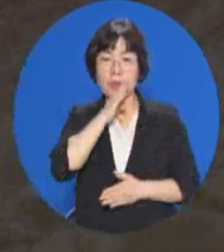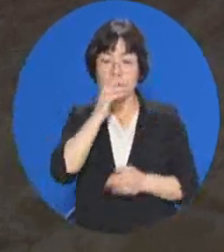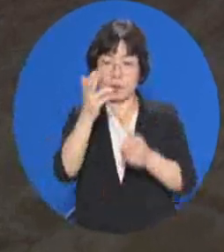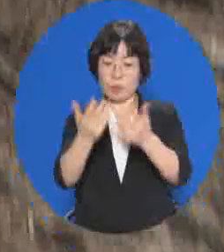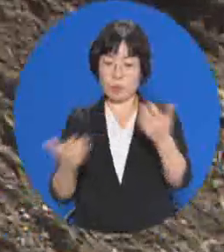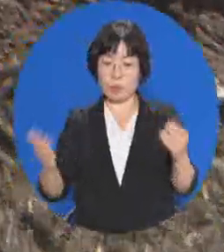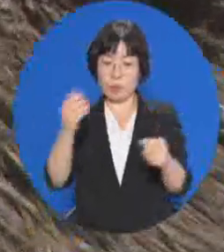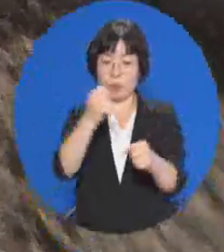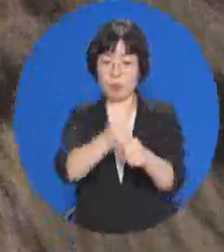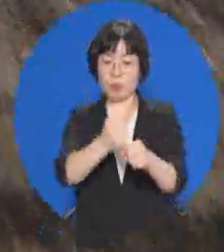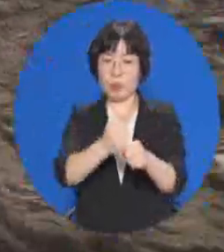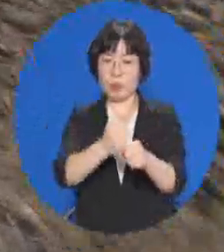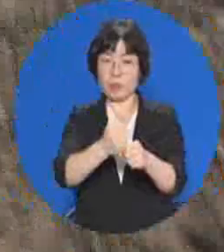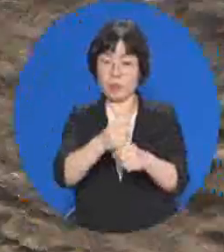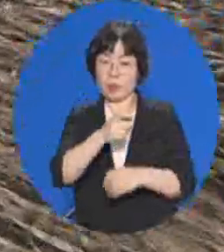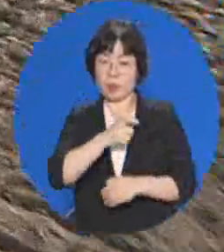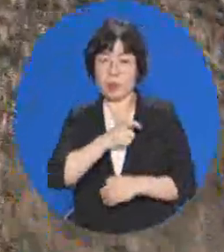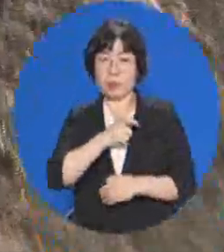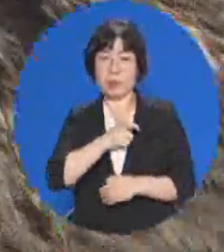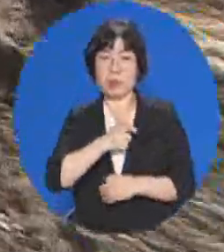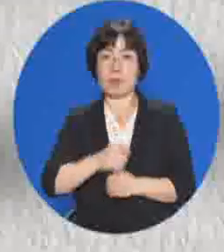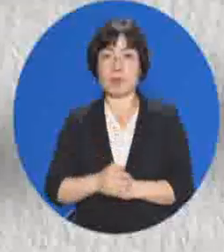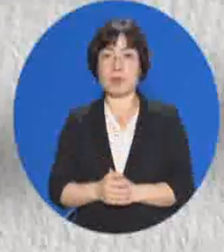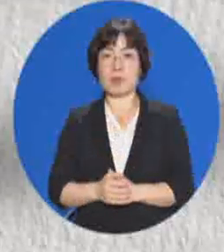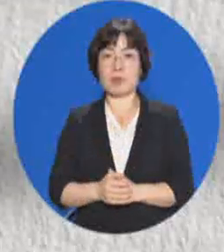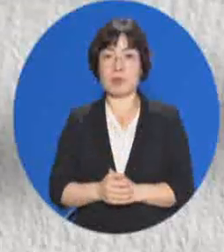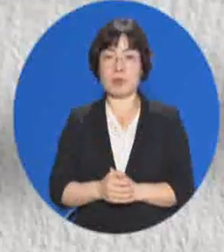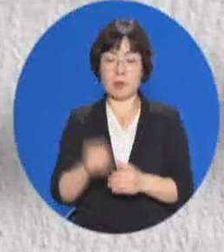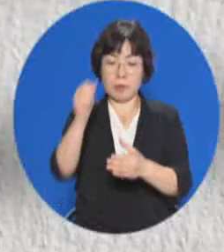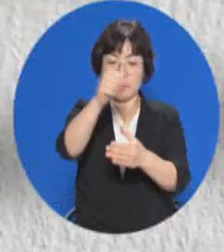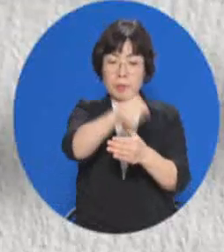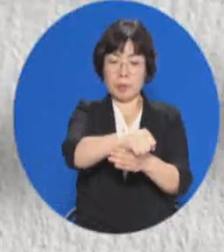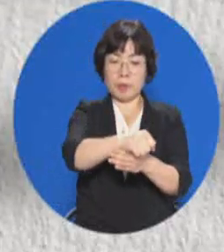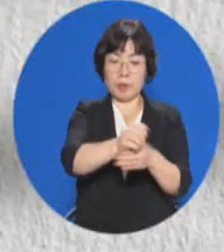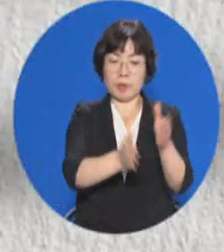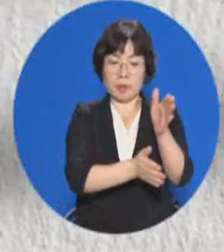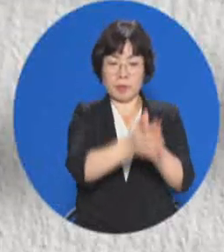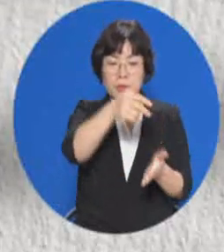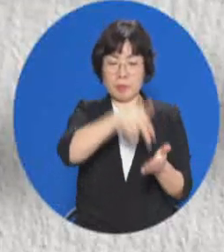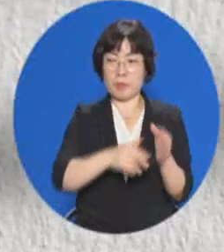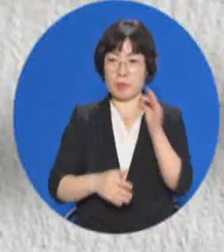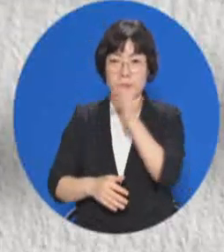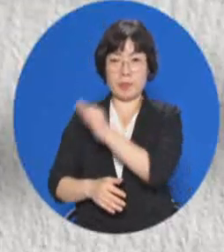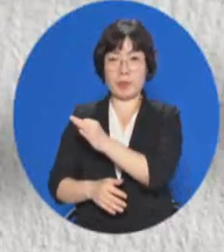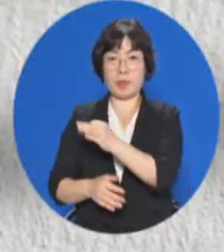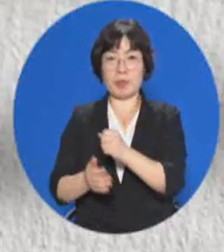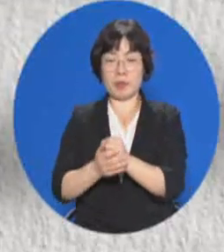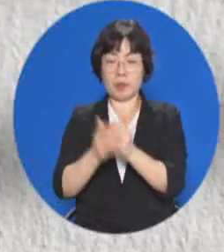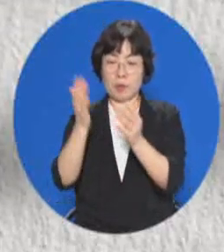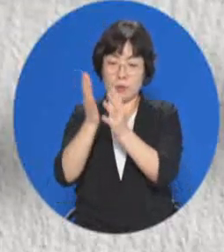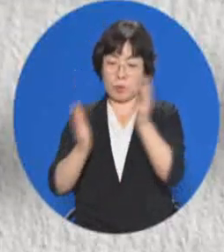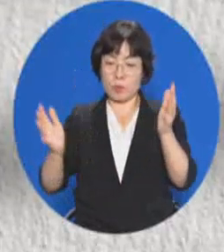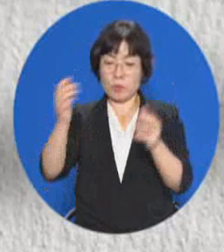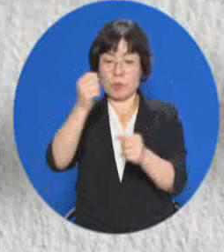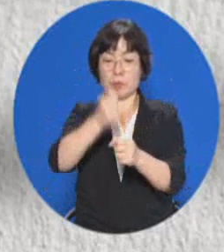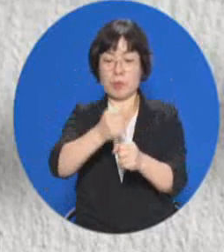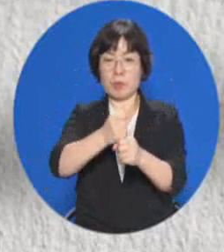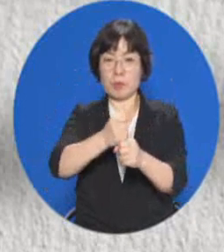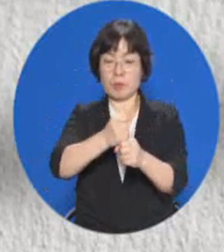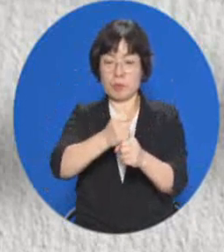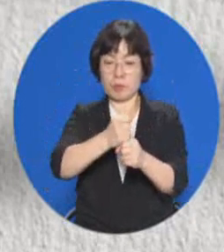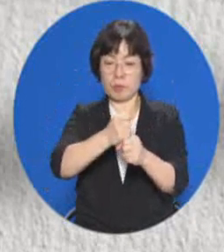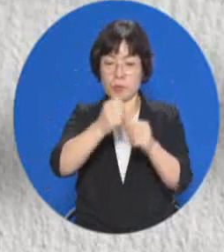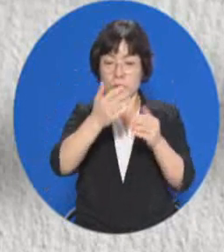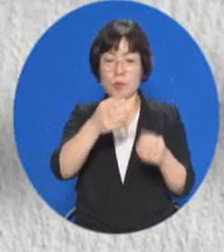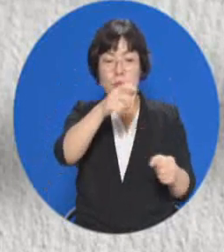조성을 위한 것인지 의문이 가는 대목입니다. 인허가 그 기관에서 본다면 동백나무 숲을 조성하기 위한 이런 것들이